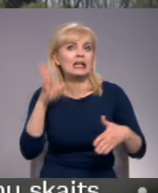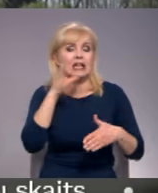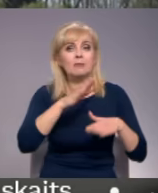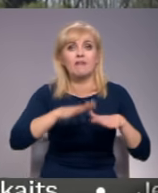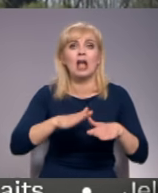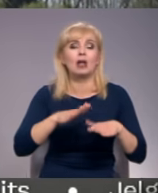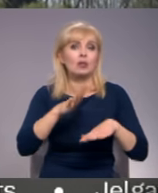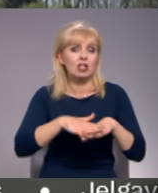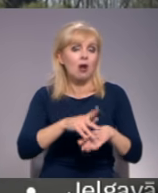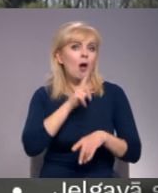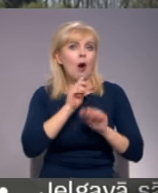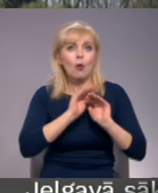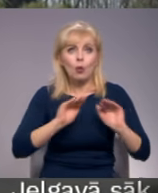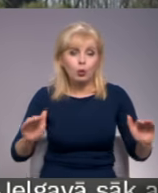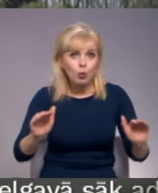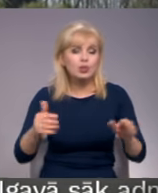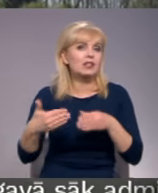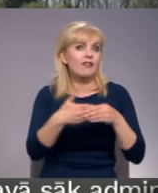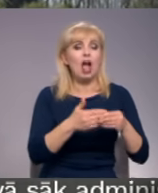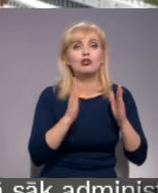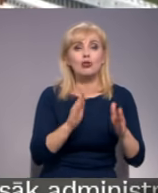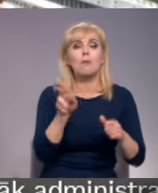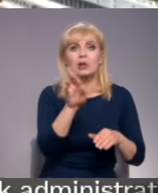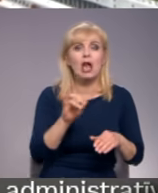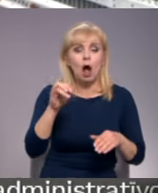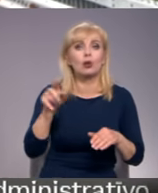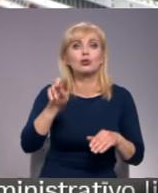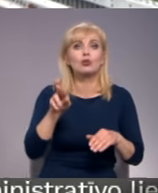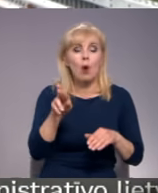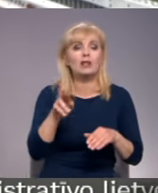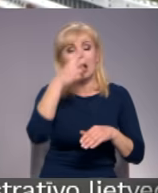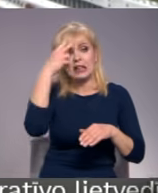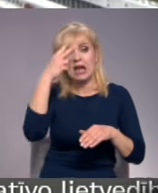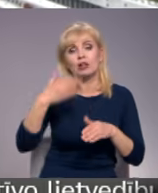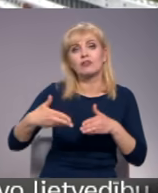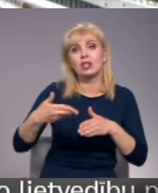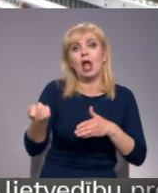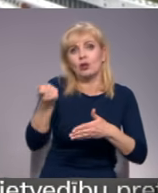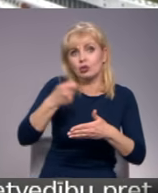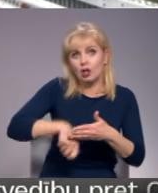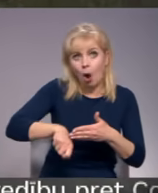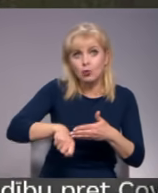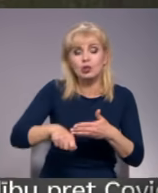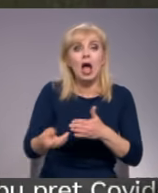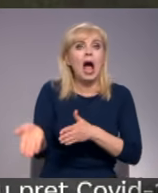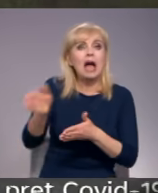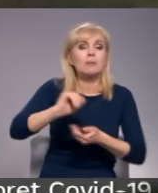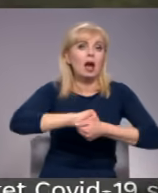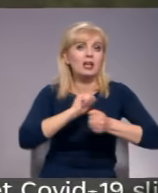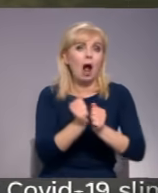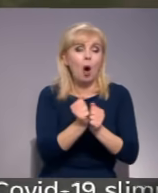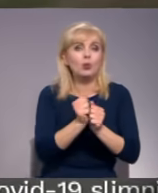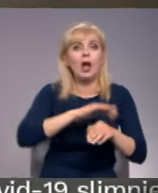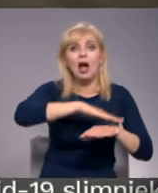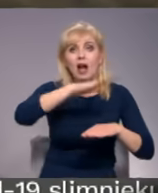valda uz tranzīta ceļa, kas ved no Priekulas uz Skodu. Lietuvas pusē ceļš slēgts, tas aizbērts ar grants kaudzēm. Turpat blakus